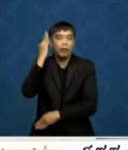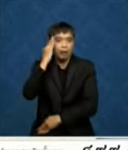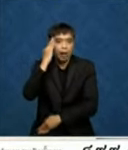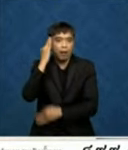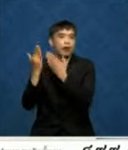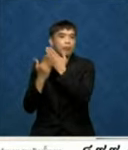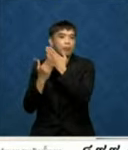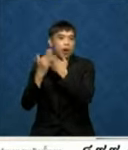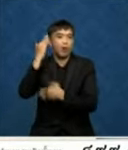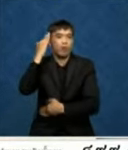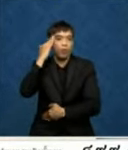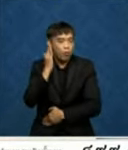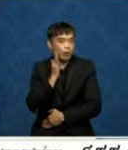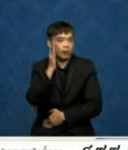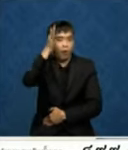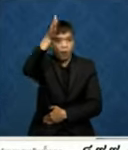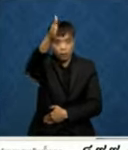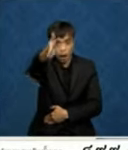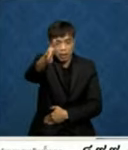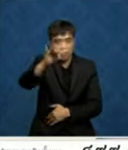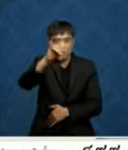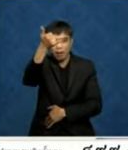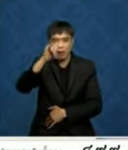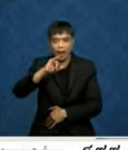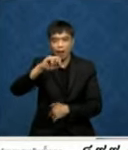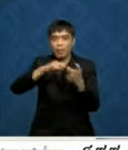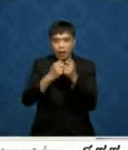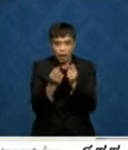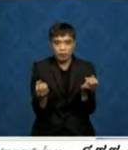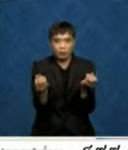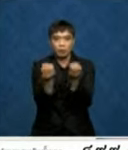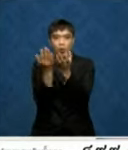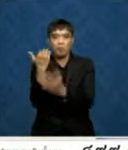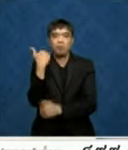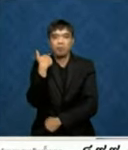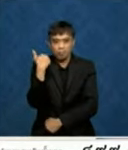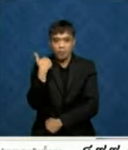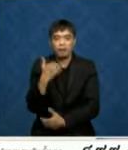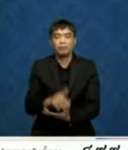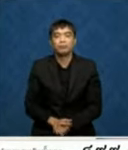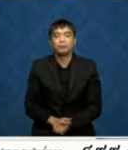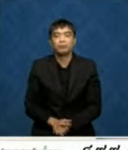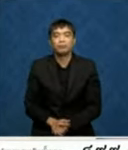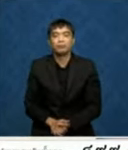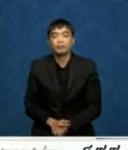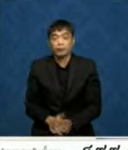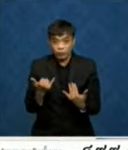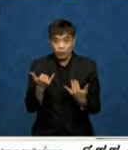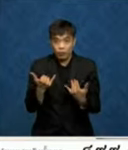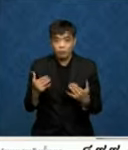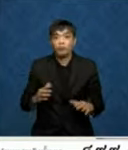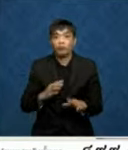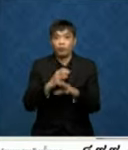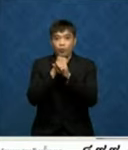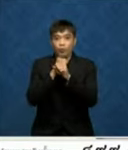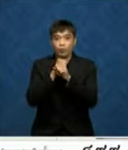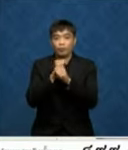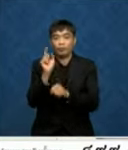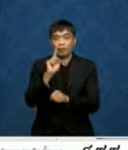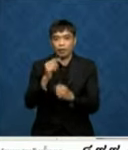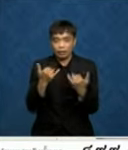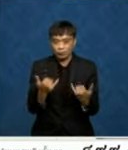ที่น่าเป็นห่วงที่จะเกิดขึ้นในอนาคตผมอยากจะสรุปในตอนท้ายว่าในขณะนี้